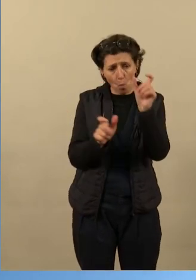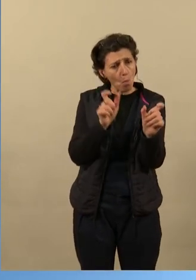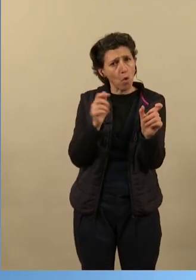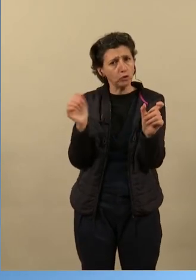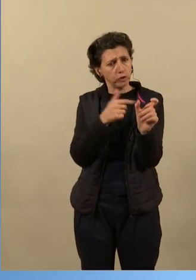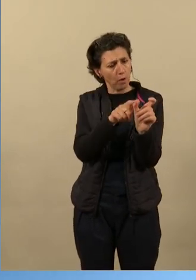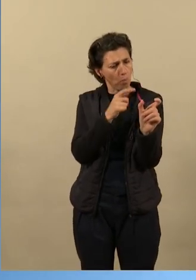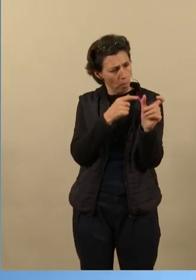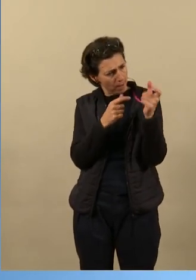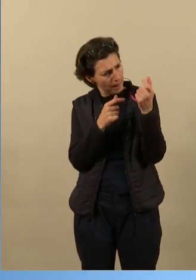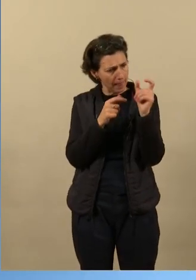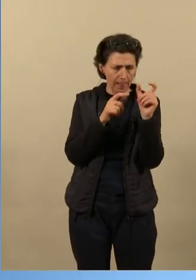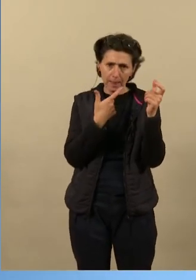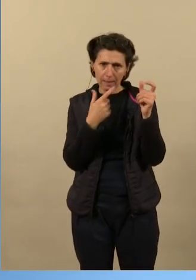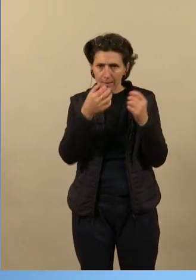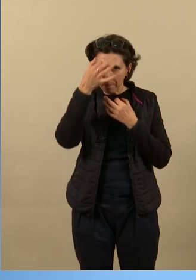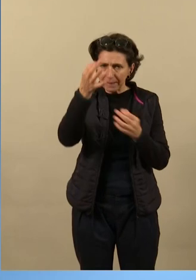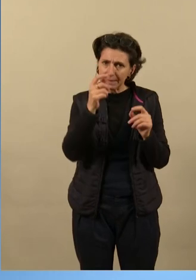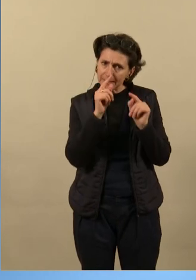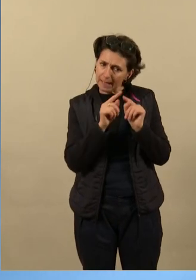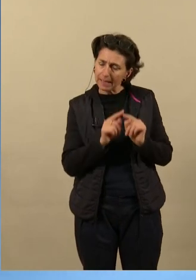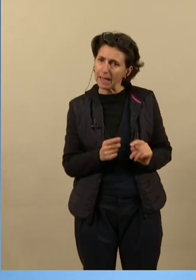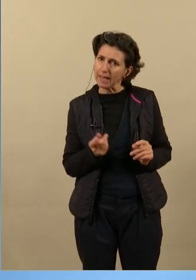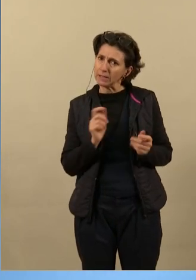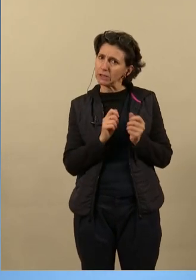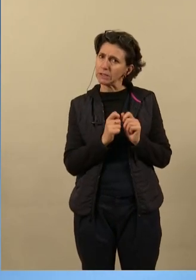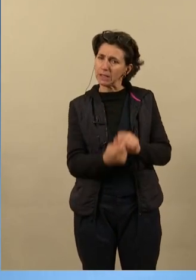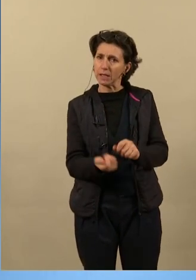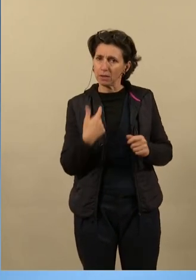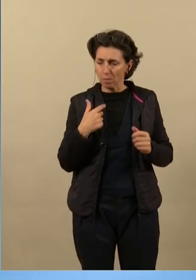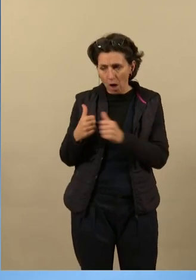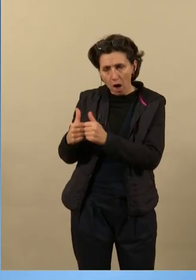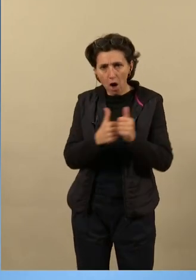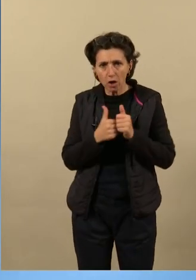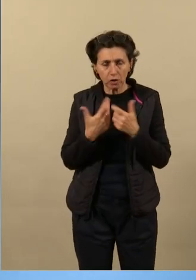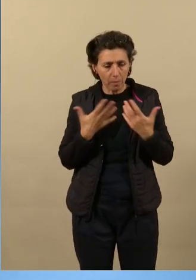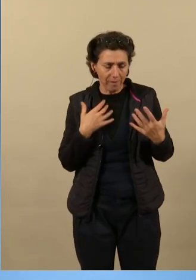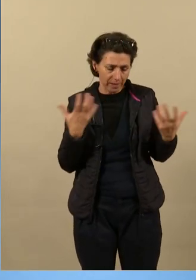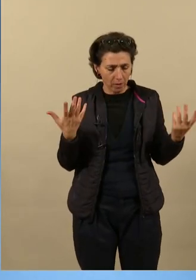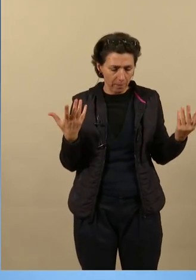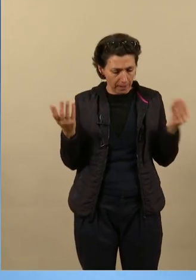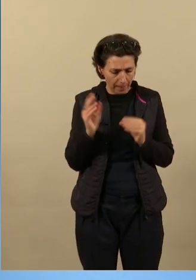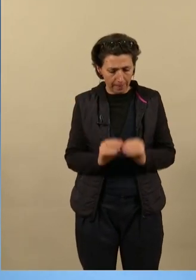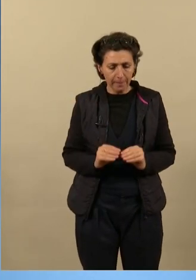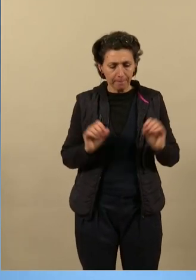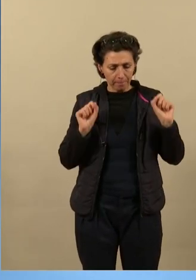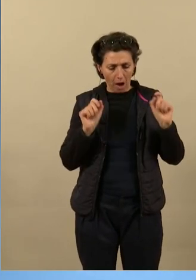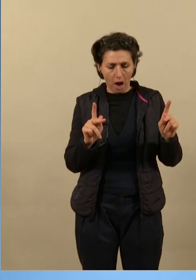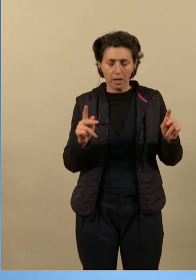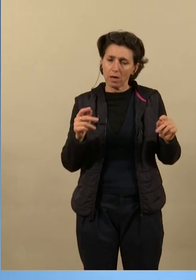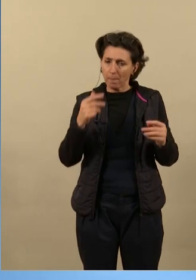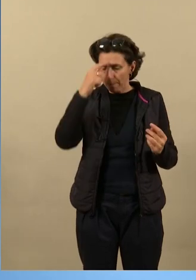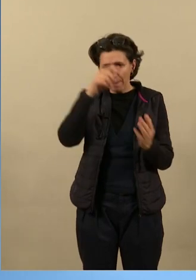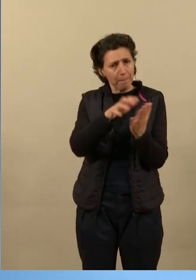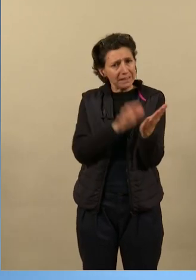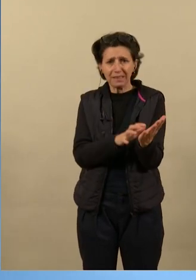discuté ensemble on s'y retrouvait et on avait envie de parler de porter ce message juste équilibré et qui